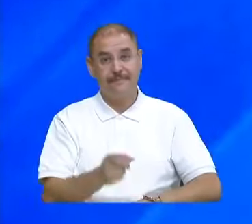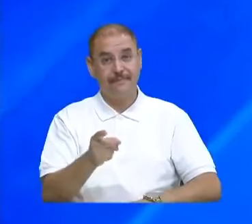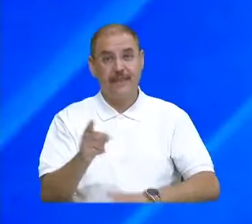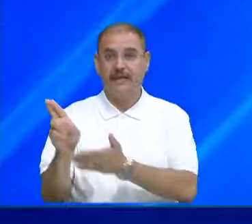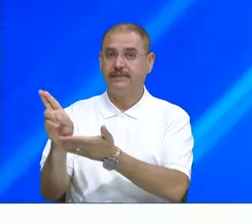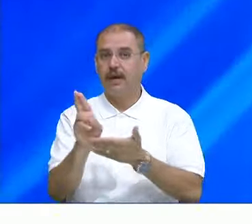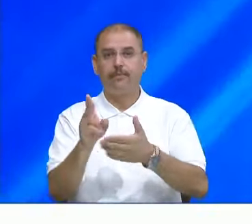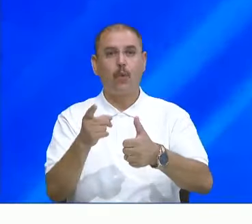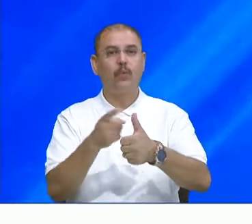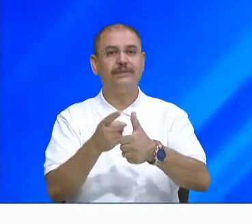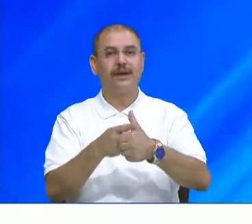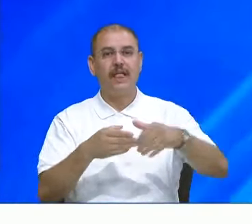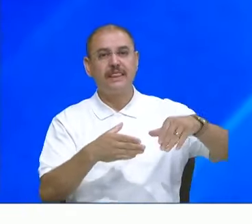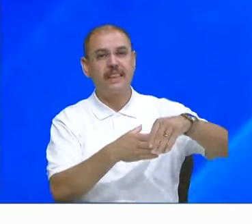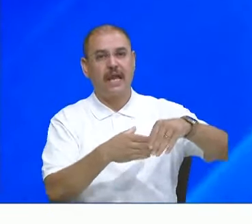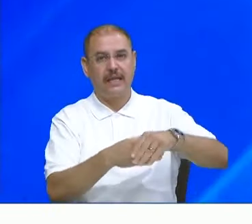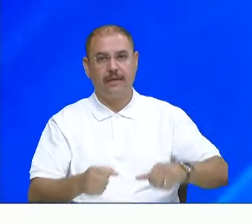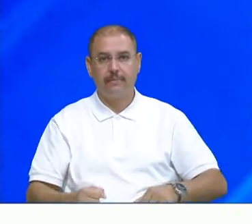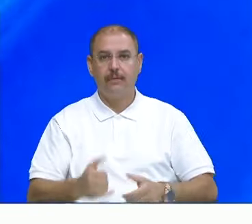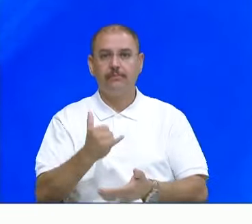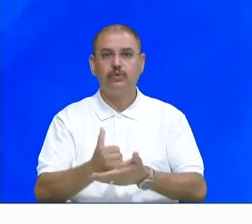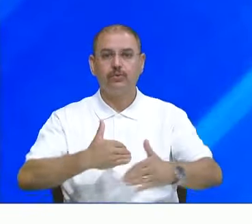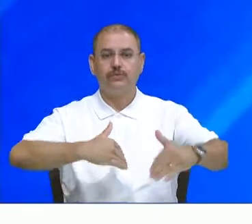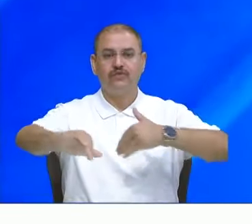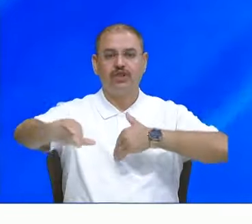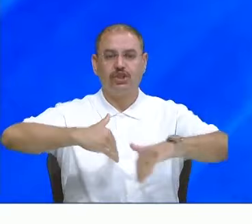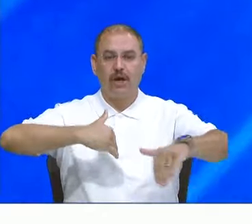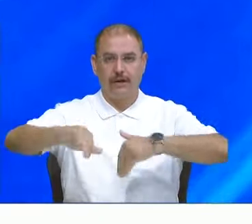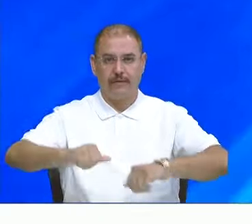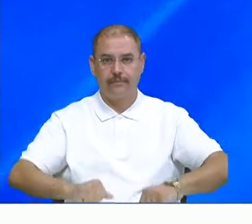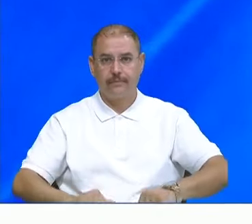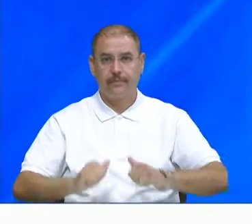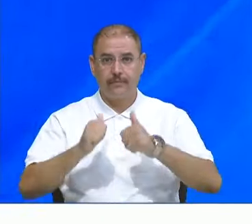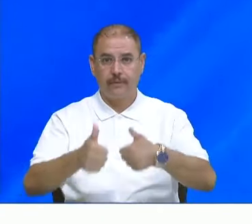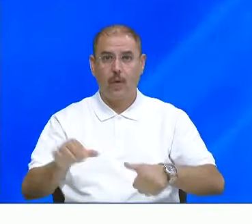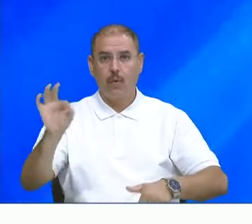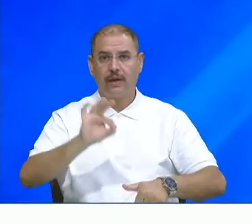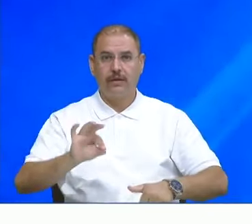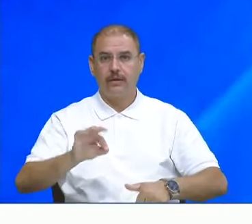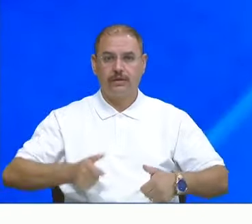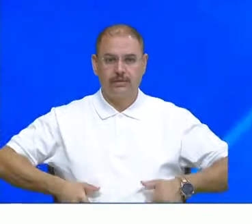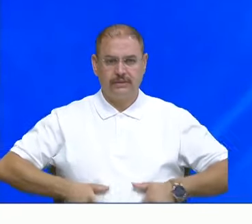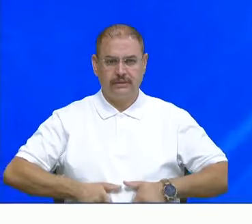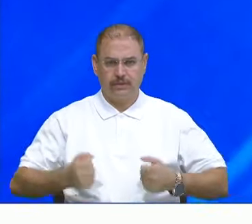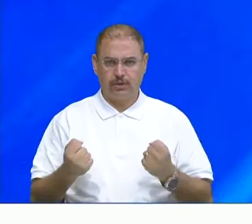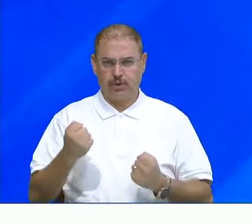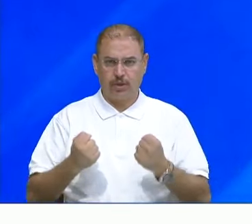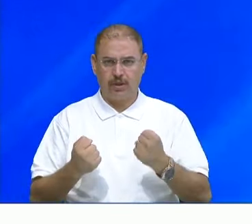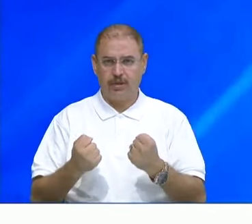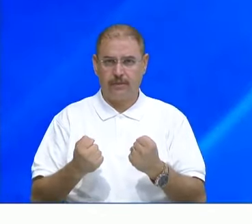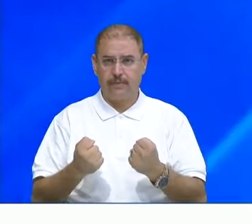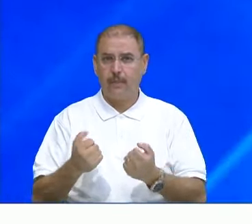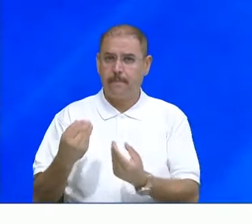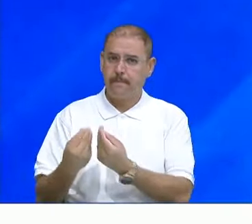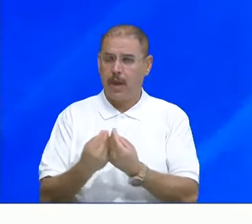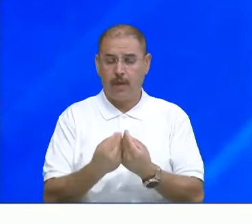زار وزير الداخليه رئيس المجلس الاعلى للسلامه المروريه مازن الفرايه اداره السير يرافقه مدير الامن العام